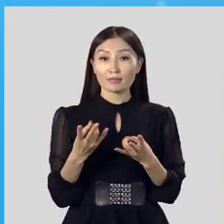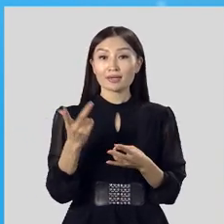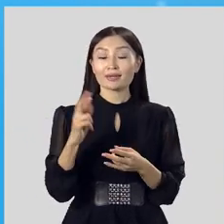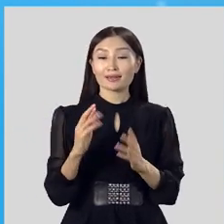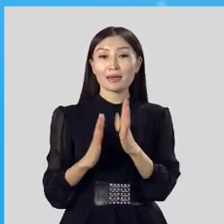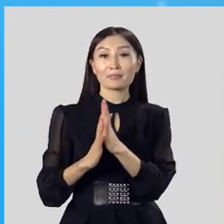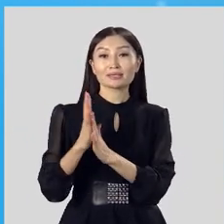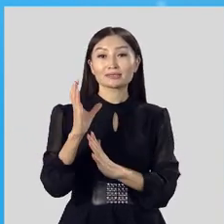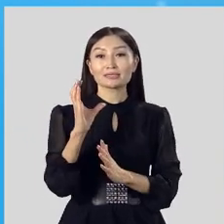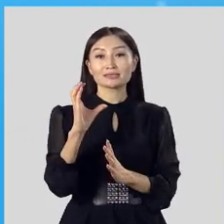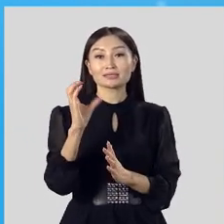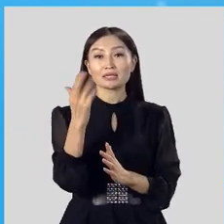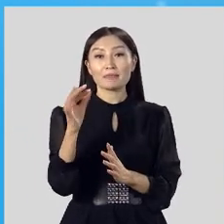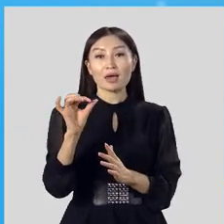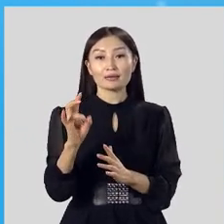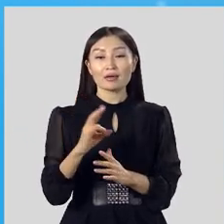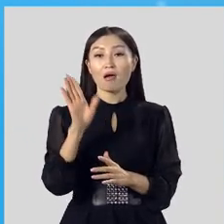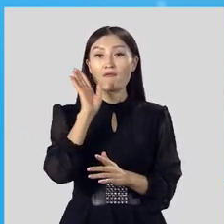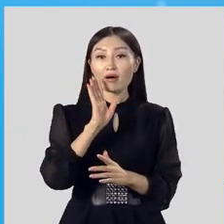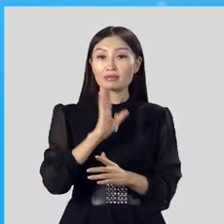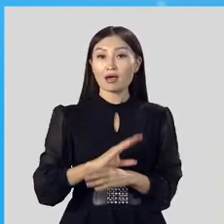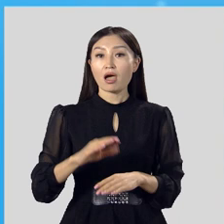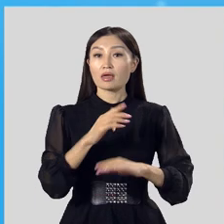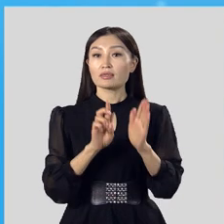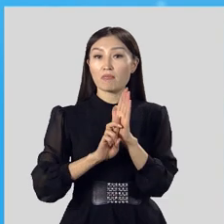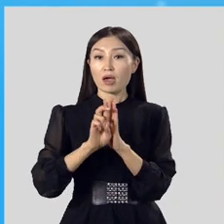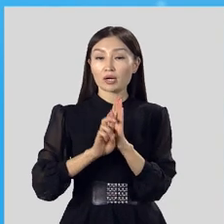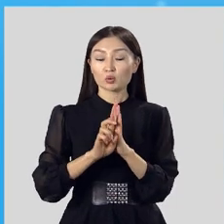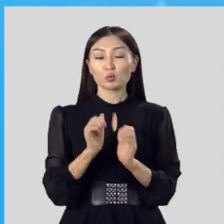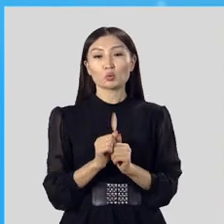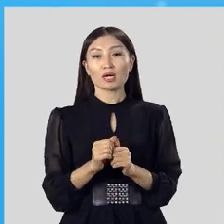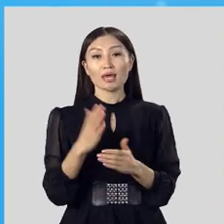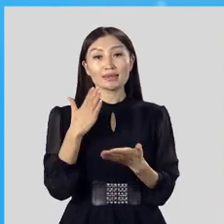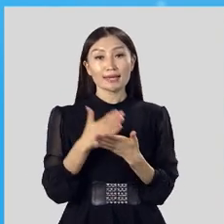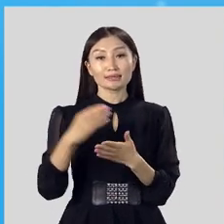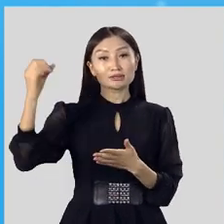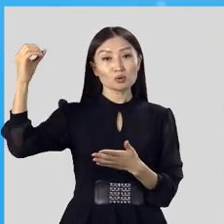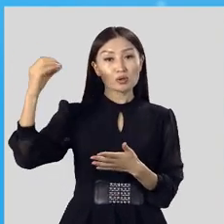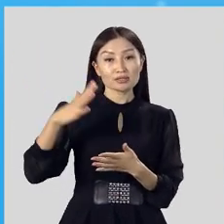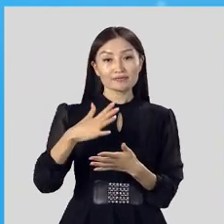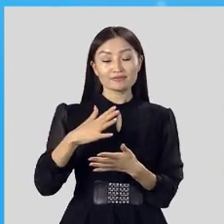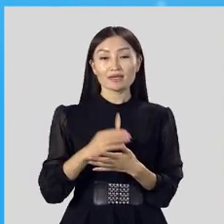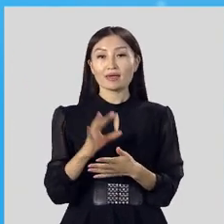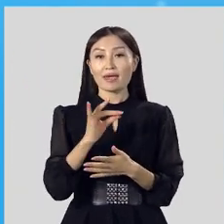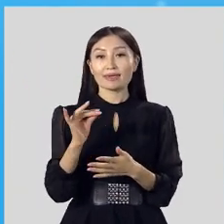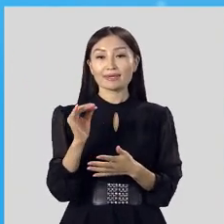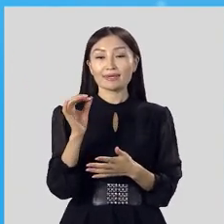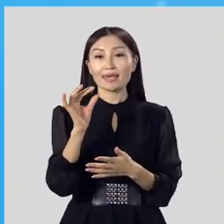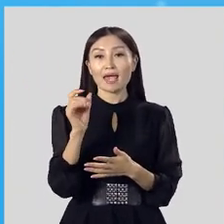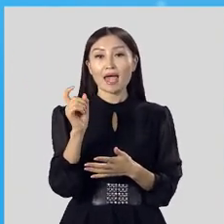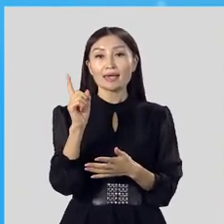для прорастания семян? Вода, температура, наличие солнечного света и